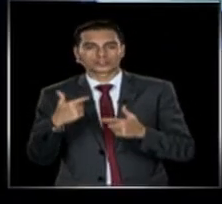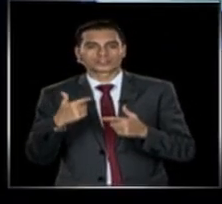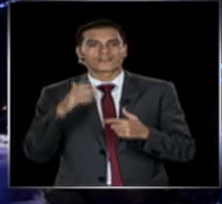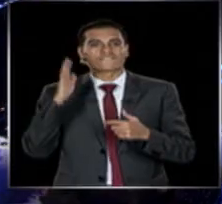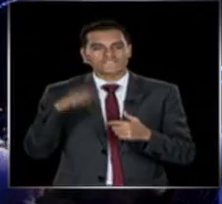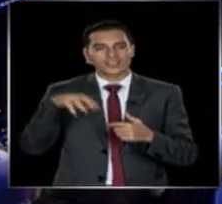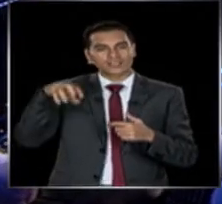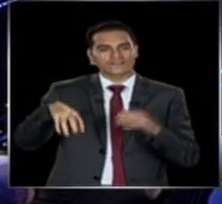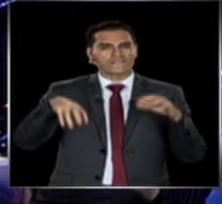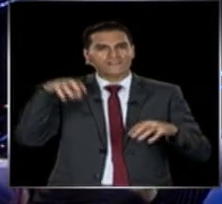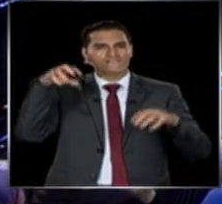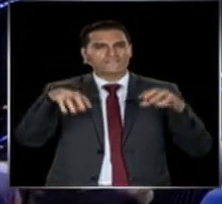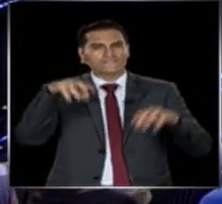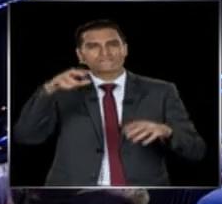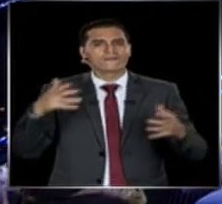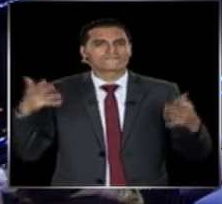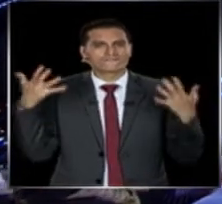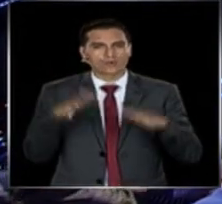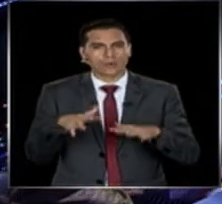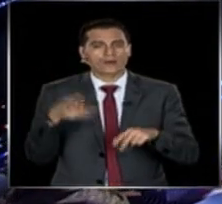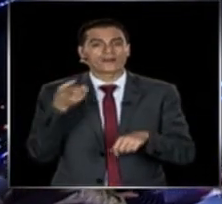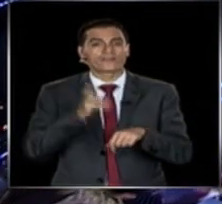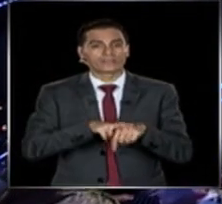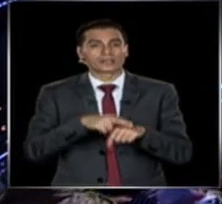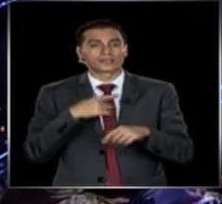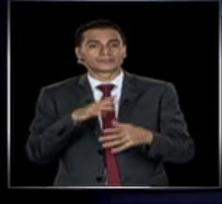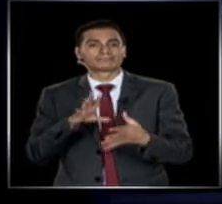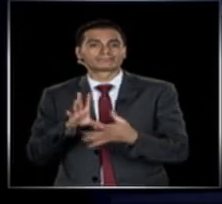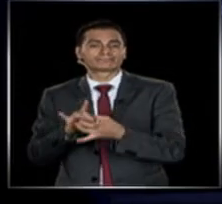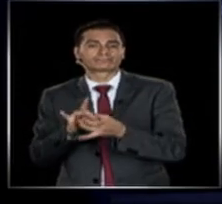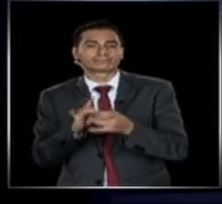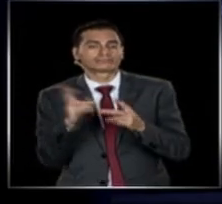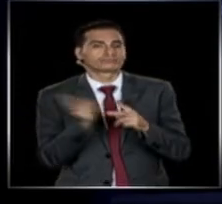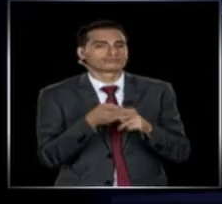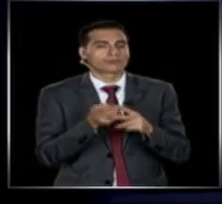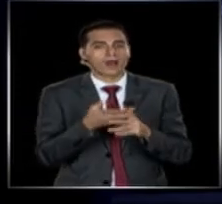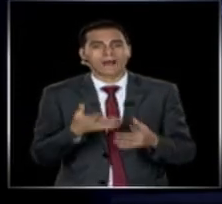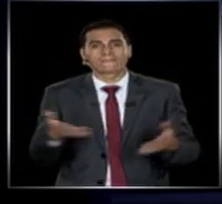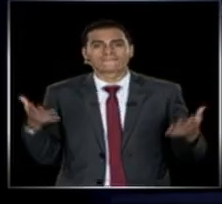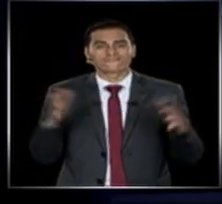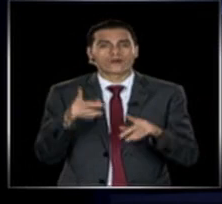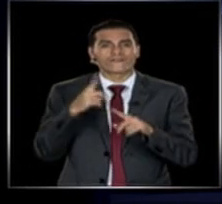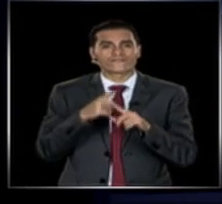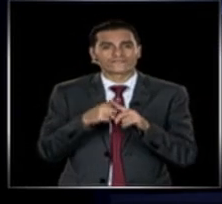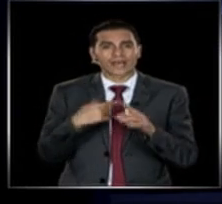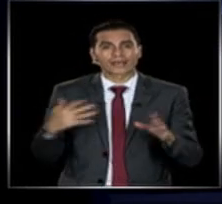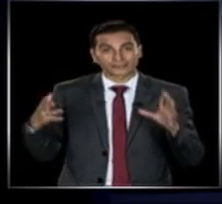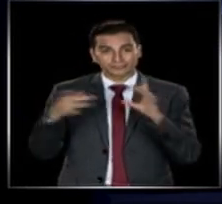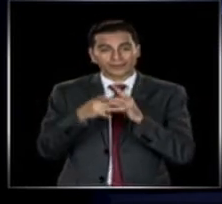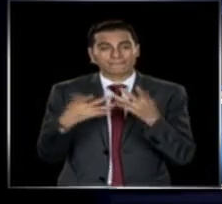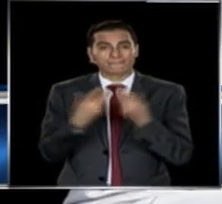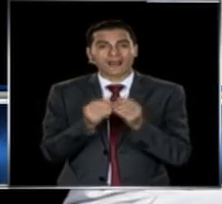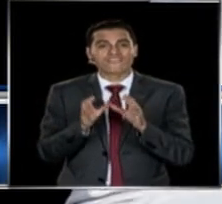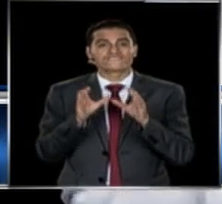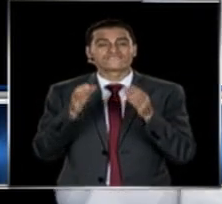عندنا المجتمع المدني، بدأنا نخليهم يدخلوا معانا عشان يسجلوا معانا. هننزل فريق الهلال الأحمر المصري، جمعية